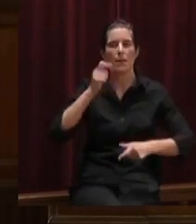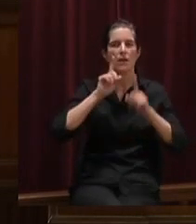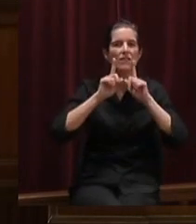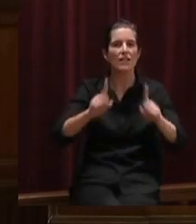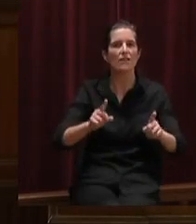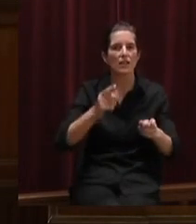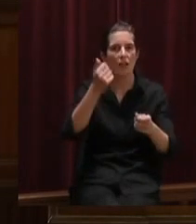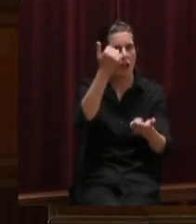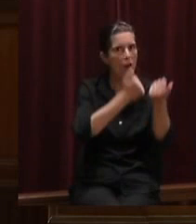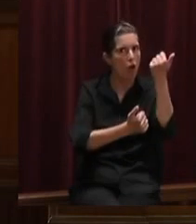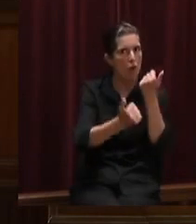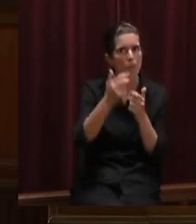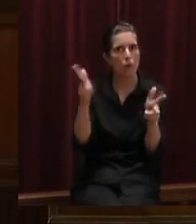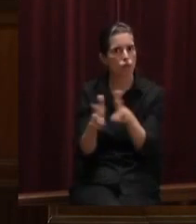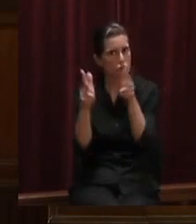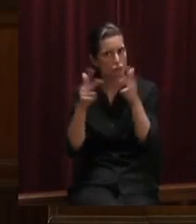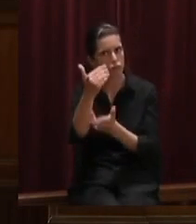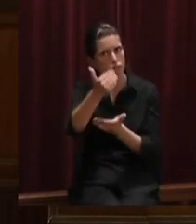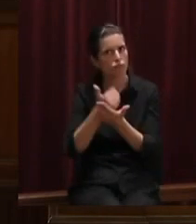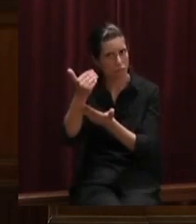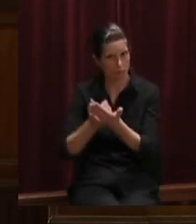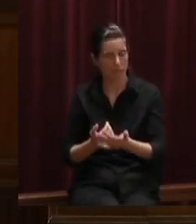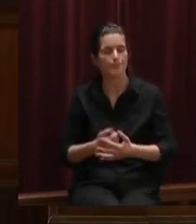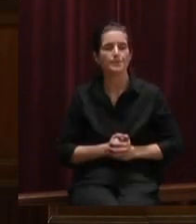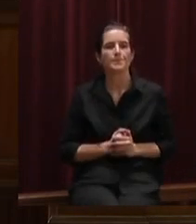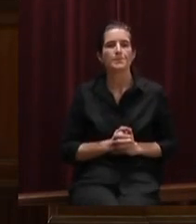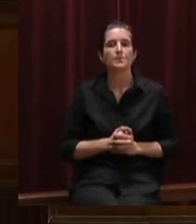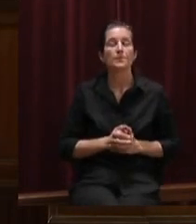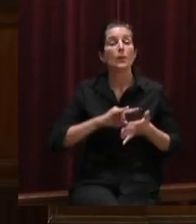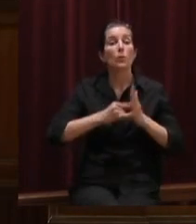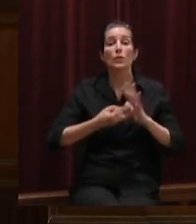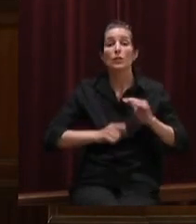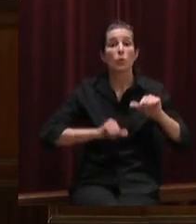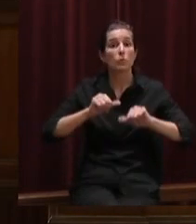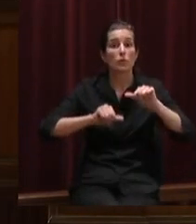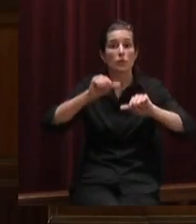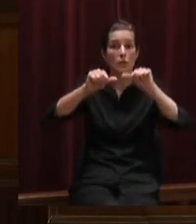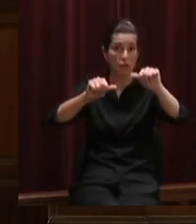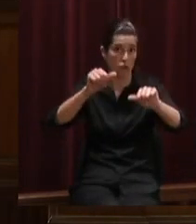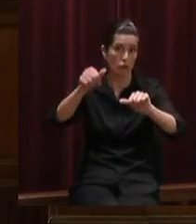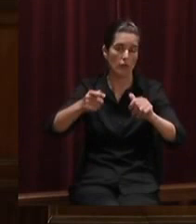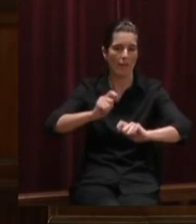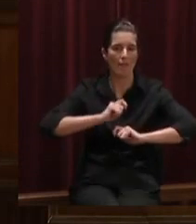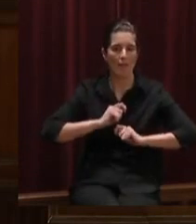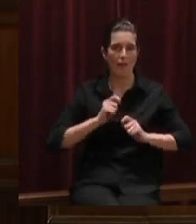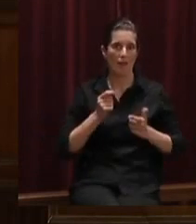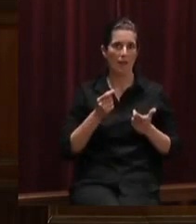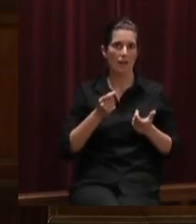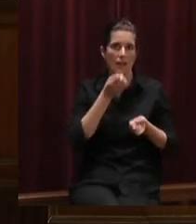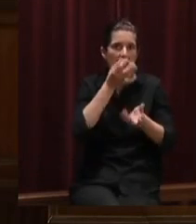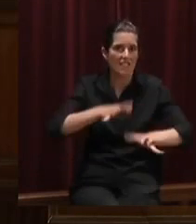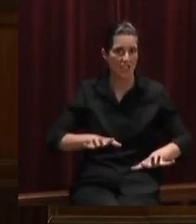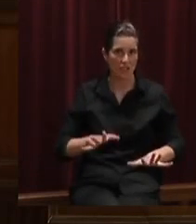socials per a tothom. La continuïtat del nostre projecte de progrés ens dona una oportunitat històrica. Duim dècades parlant